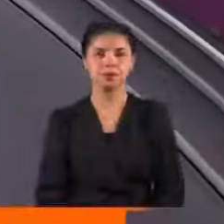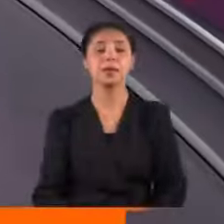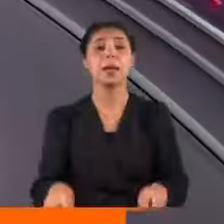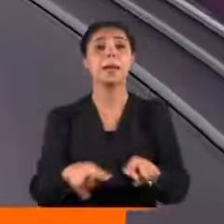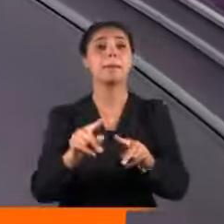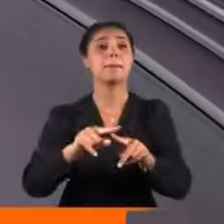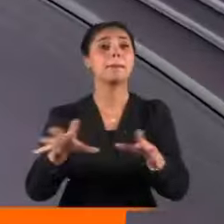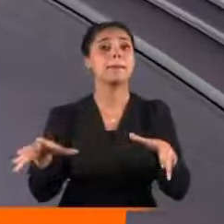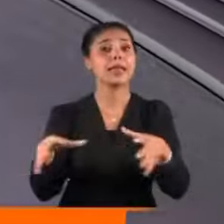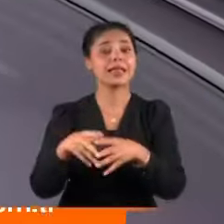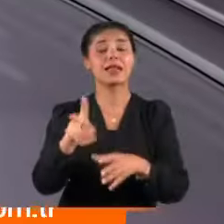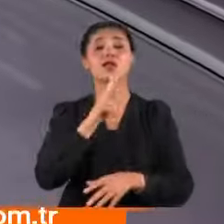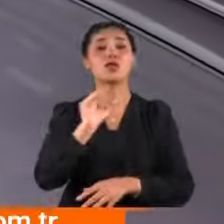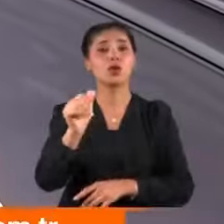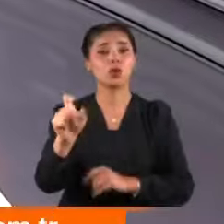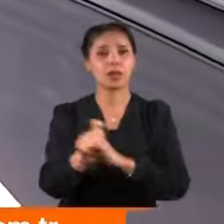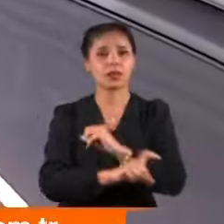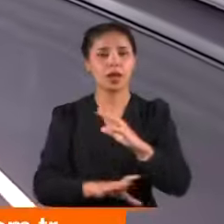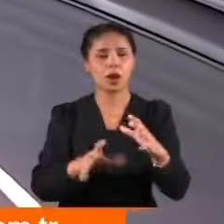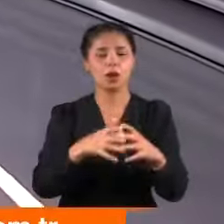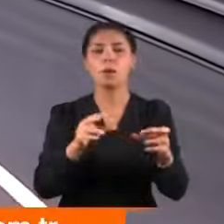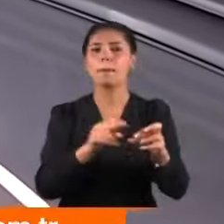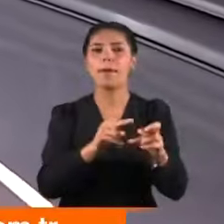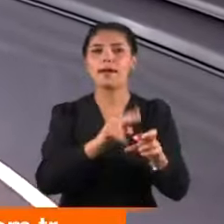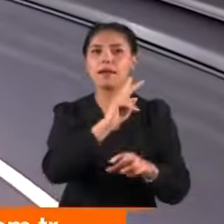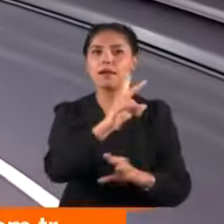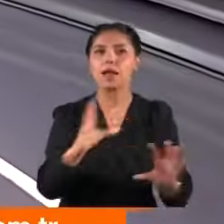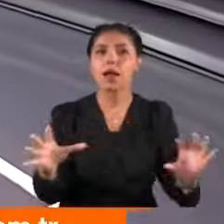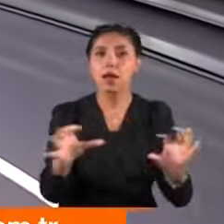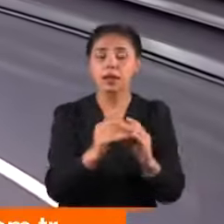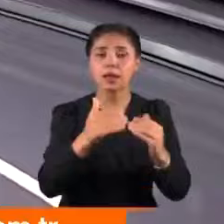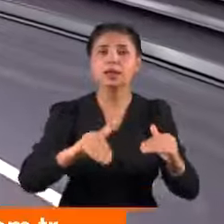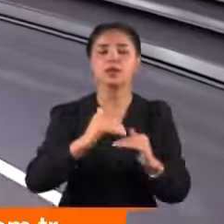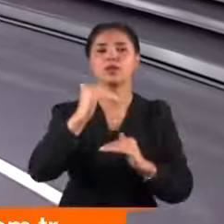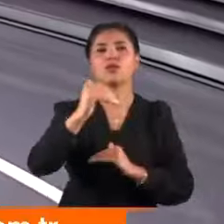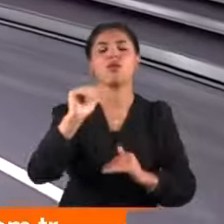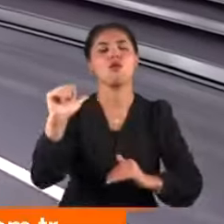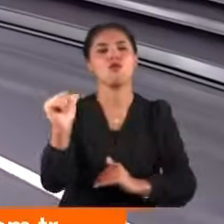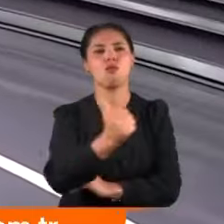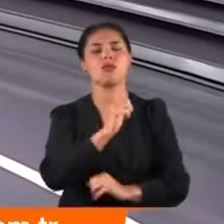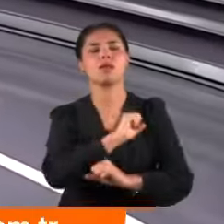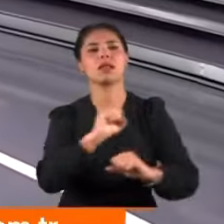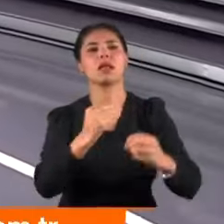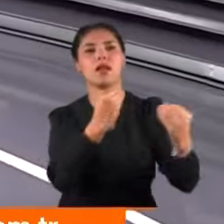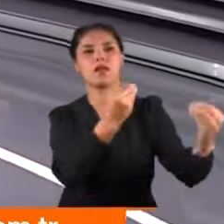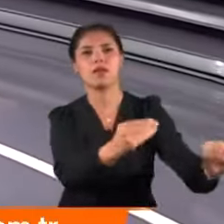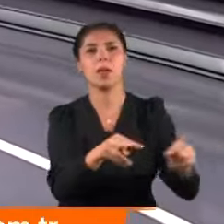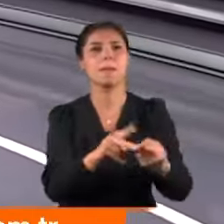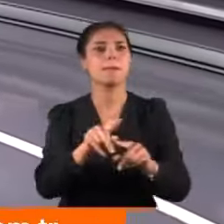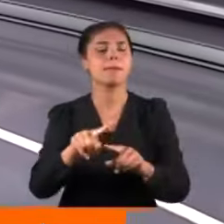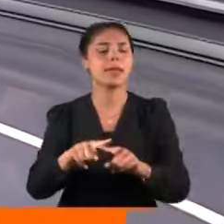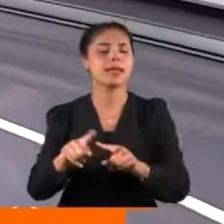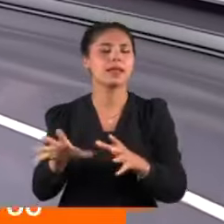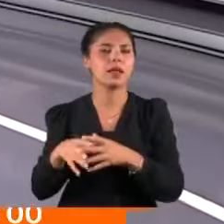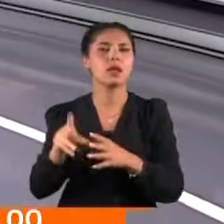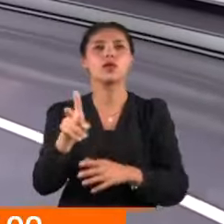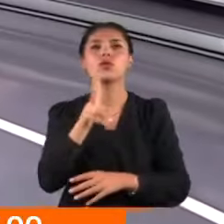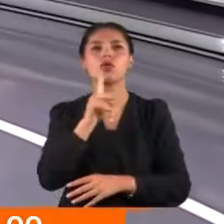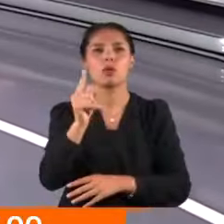Milli İstihbarat Teşkilatı son günlerde terör örgütü PKK'ya özellikle de sınır ötesinde ağır darbe vuruyor. MİT son 1,5